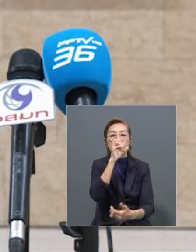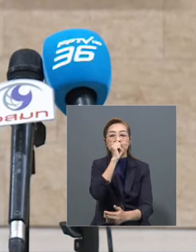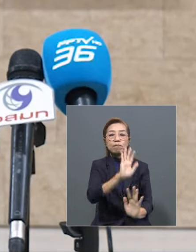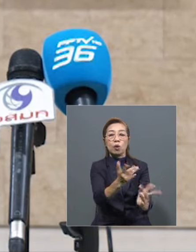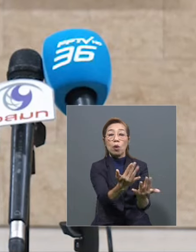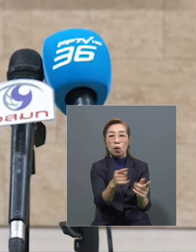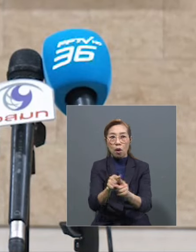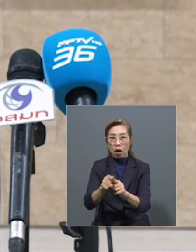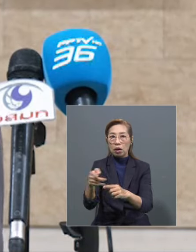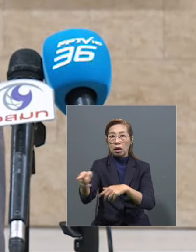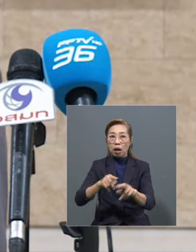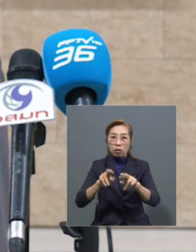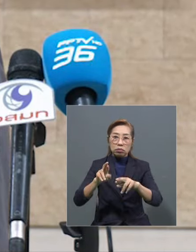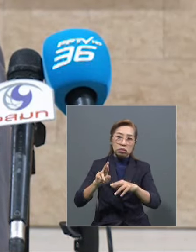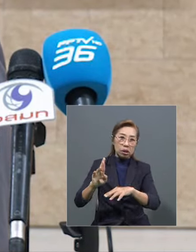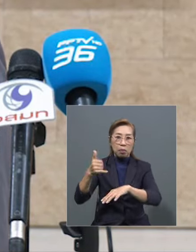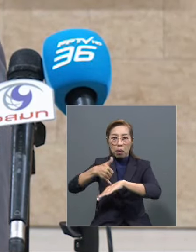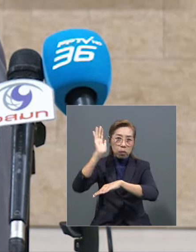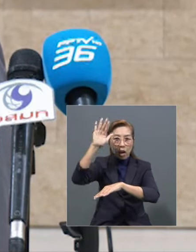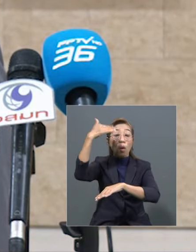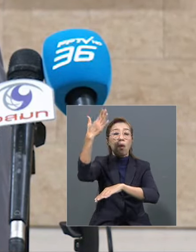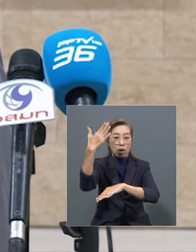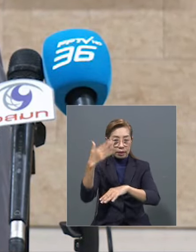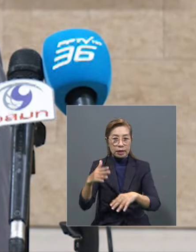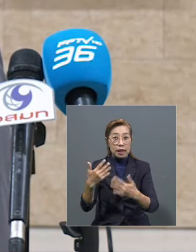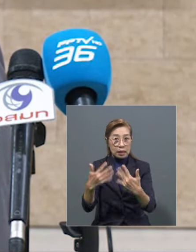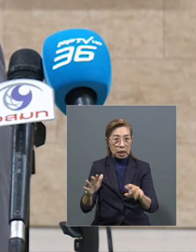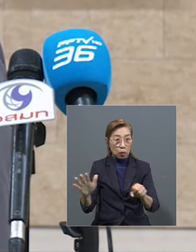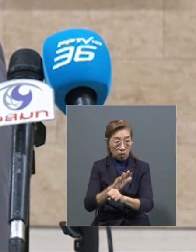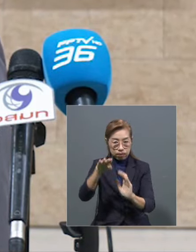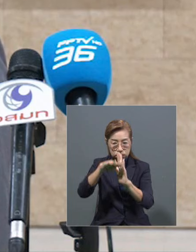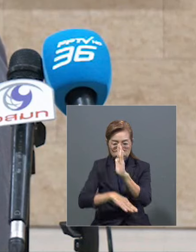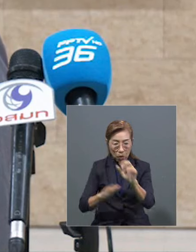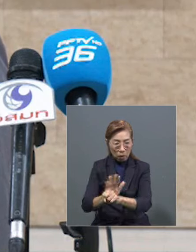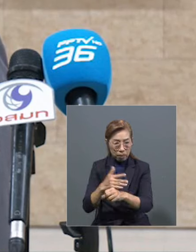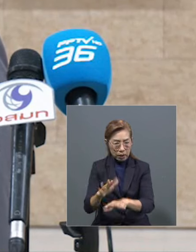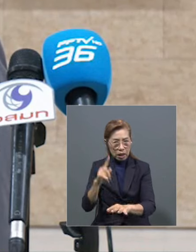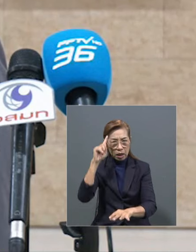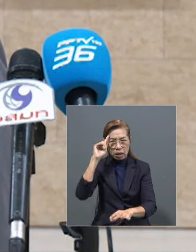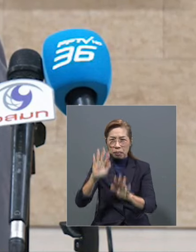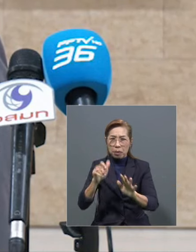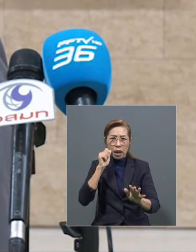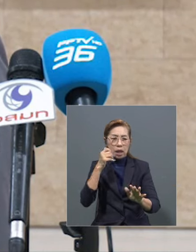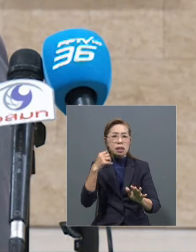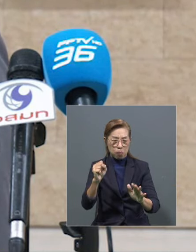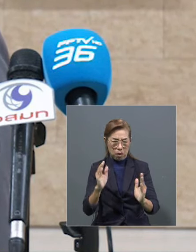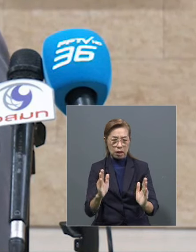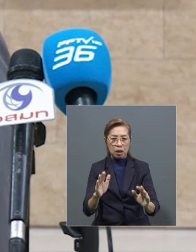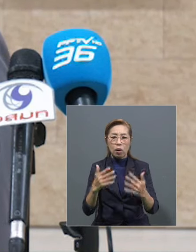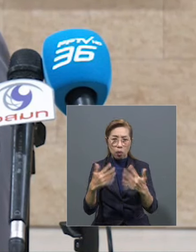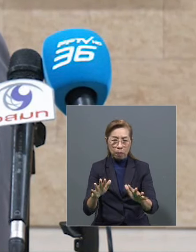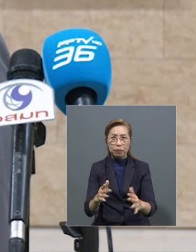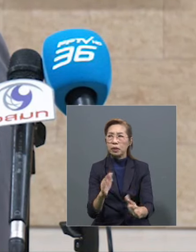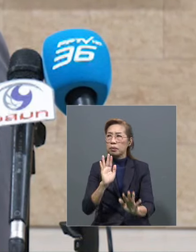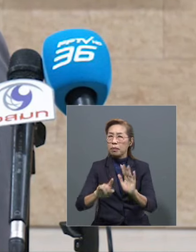กระบวนการเนี่ยมันครบถ้วนซึ่งจริงๆแล้วกระบวนการที่จะครบถ้วนเนี่ยผมว่าอีกประมาณ10วันก็รู้เรื่องแล้วนะครับเพราะประมาณวัน